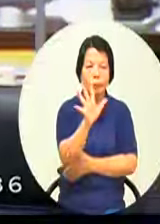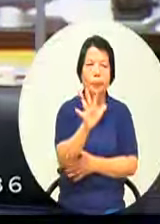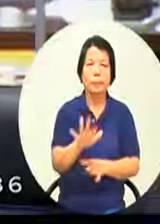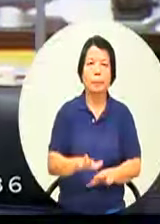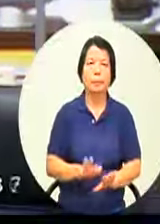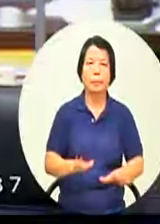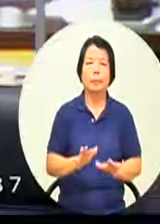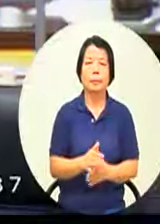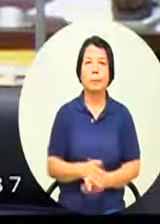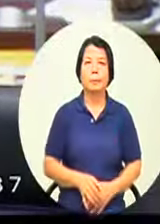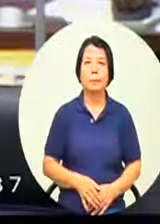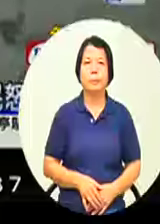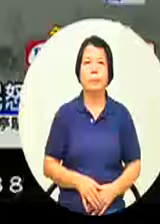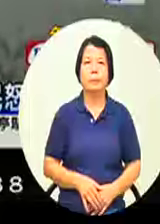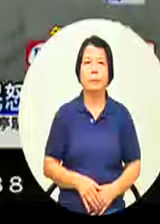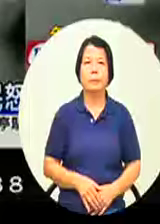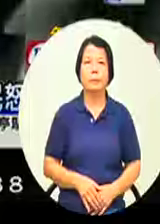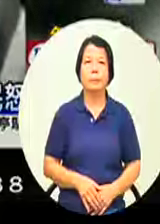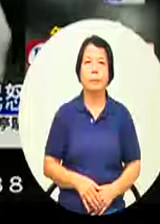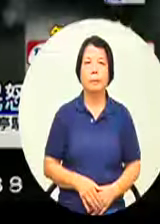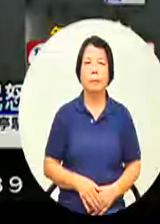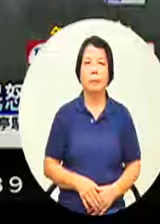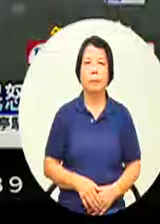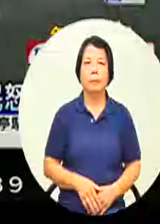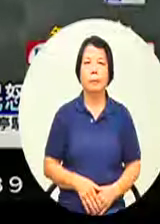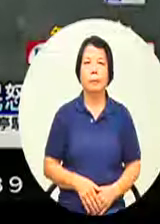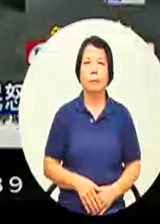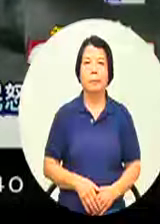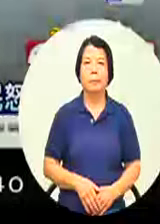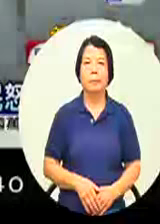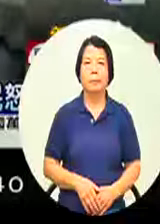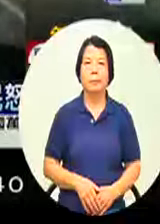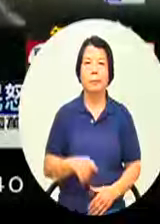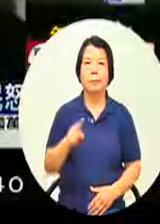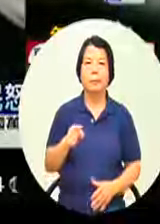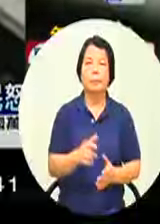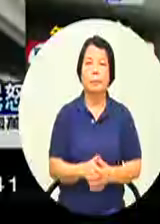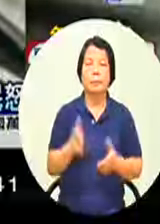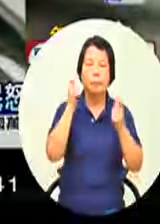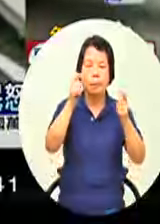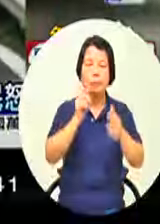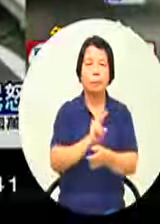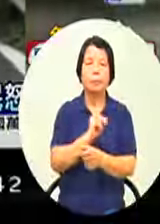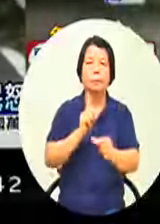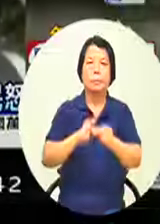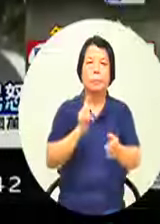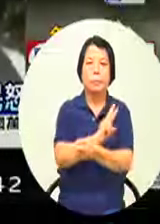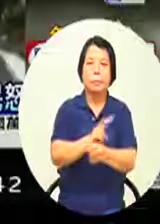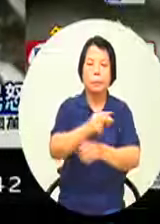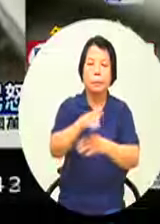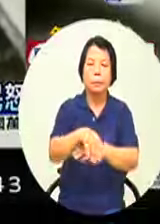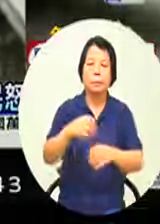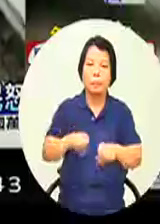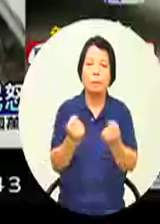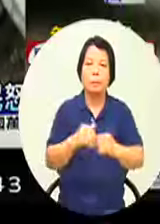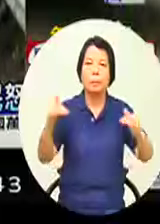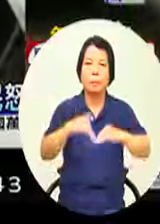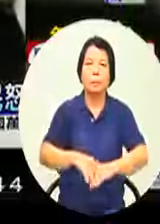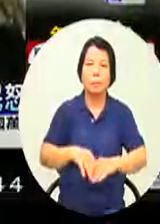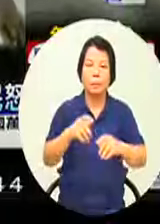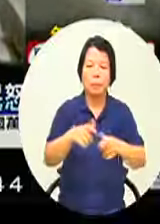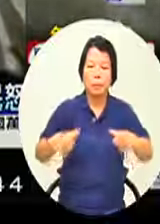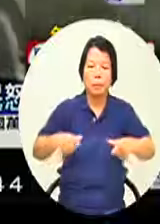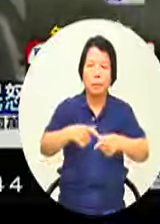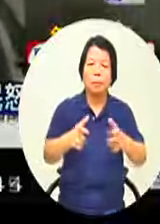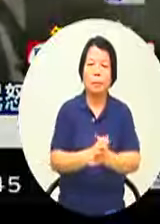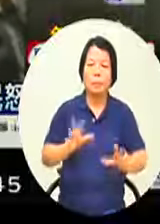下这第三次很可怜哦，一条中 林路，高雄中林路路面坍塌出现大坑洞，紧急拉上封